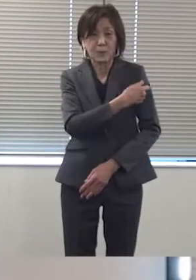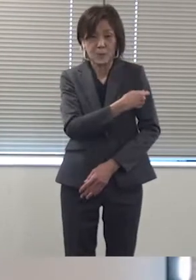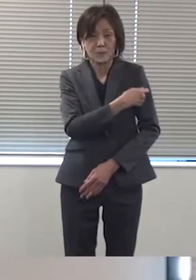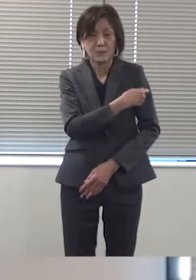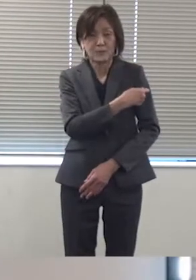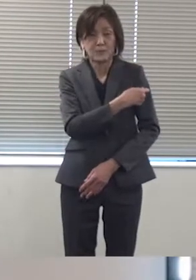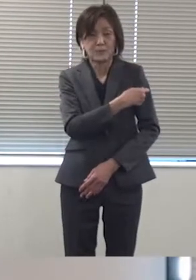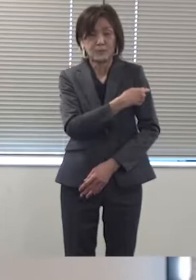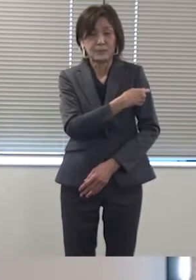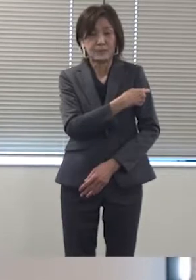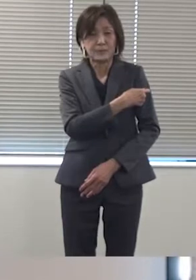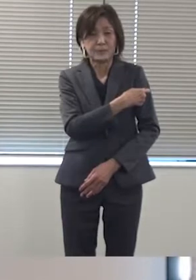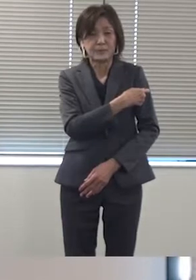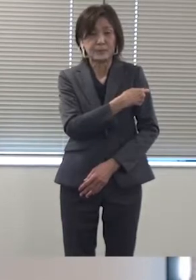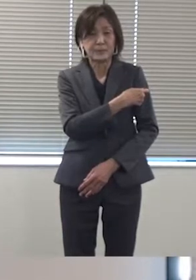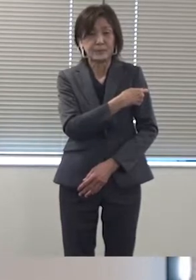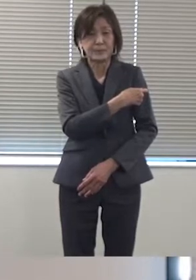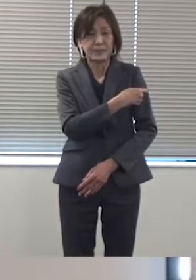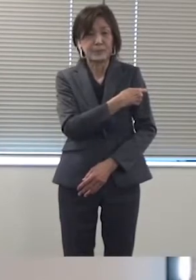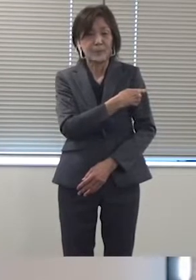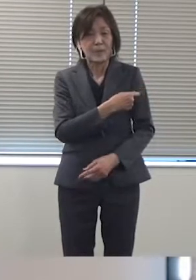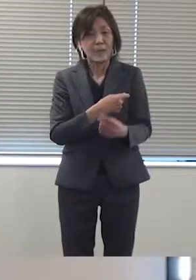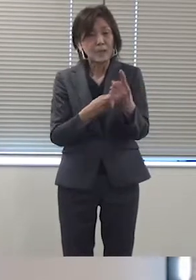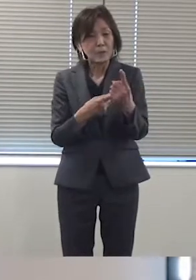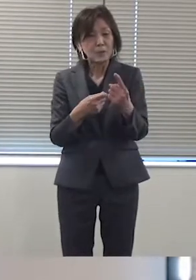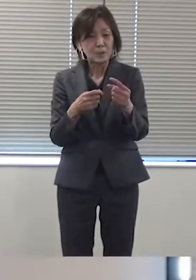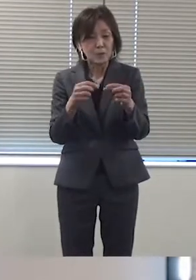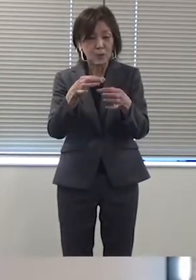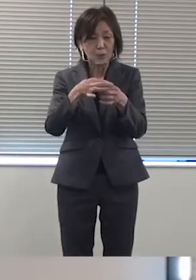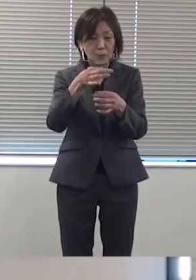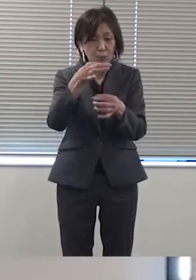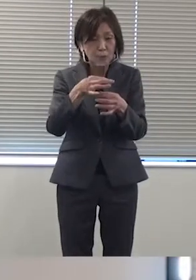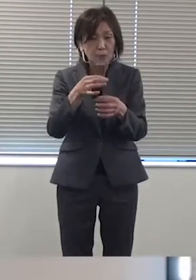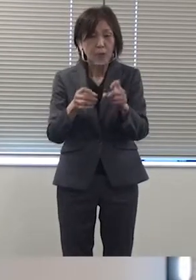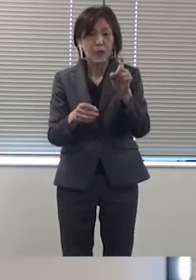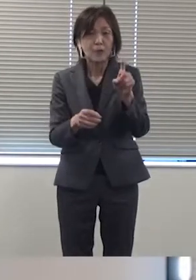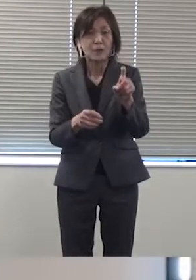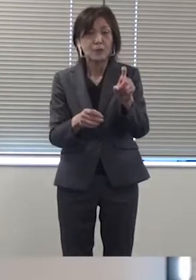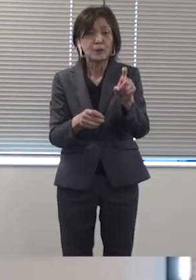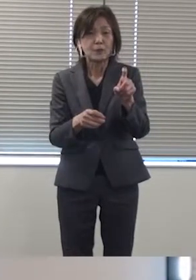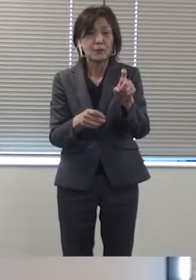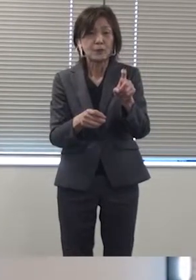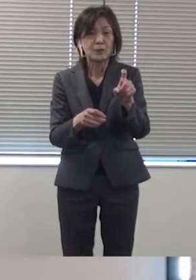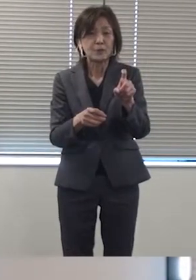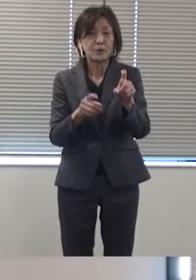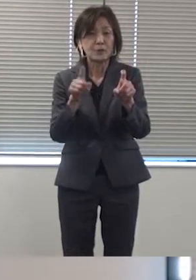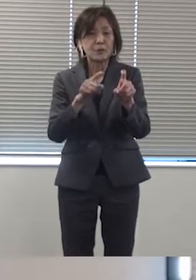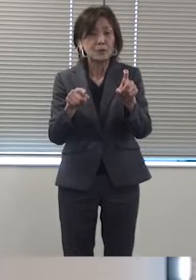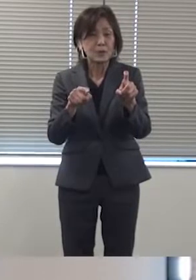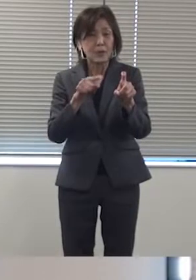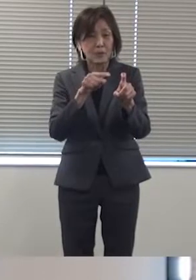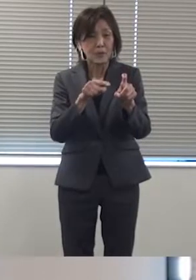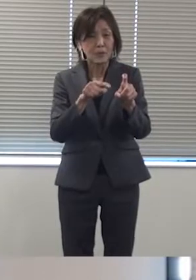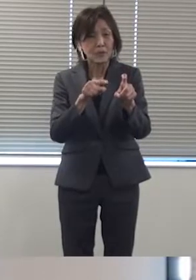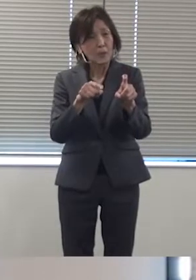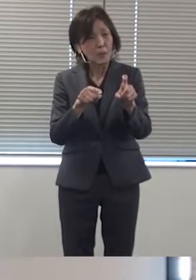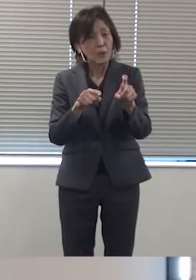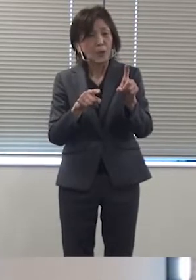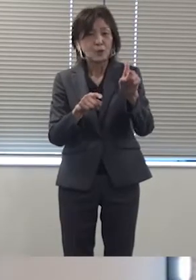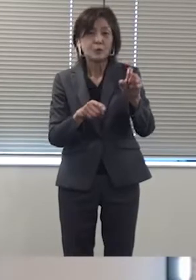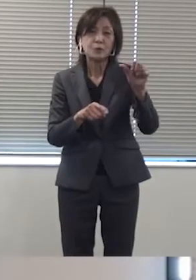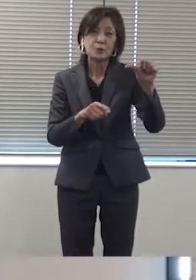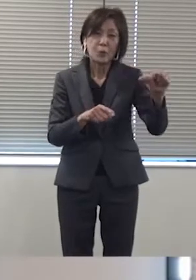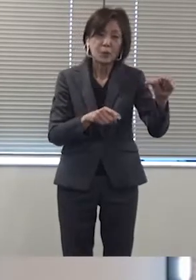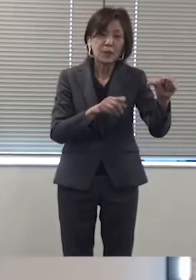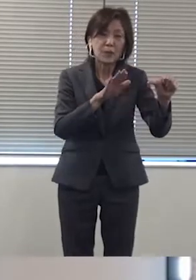が、ちょうどにはならないと思いますので、まあ、例えば15人予約が入っていれば5人分余ってしまうので、まあ、